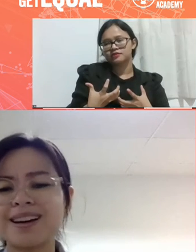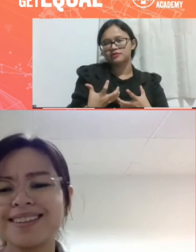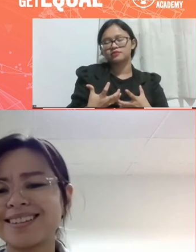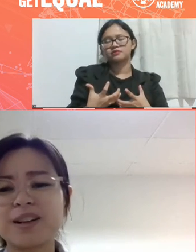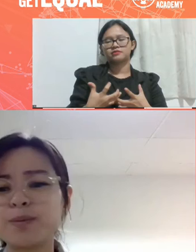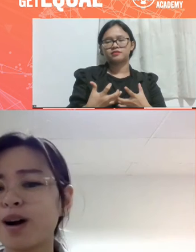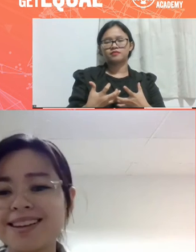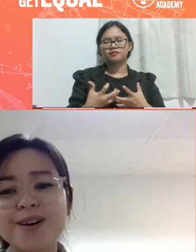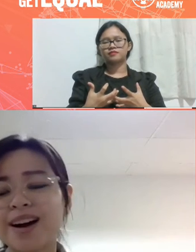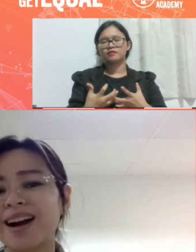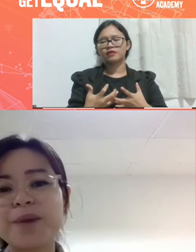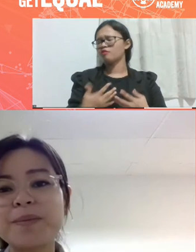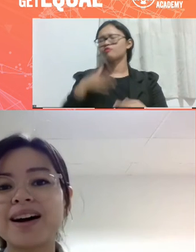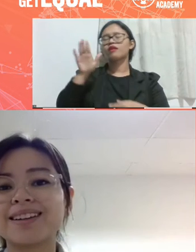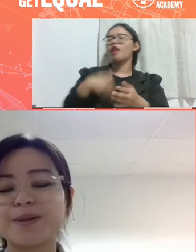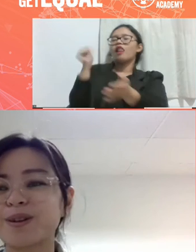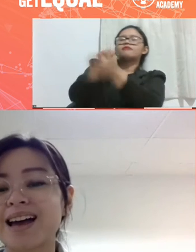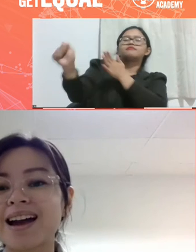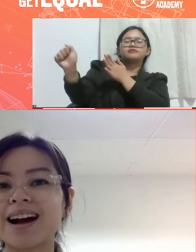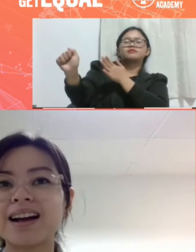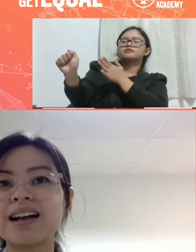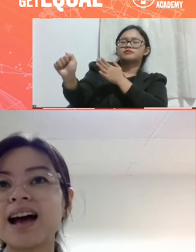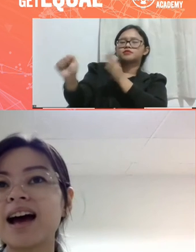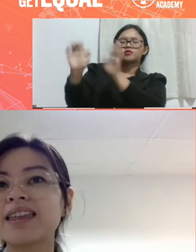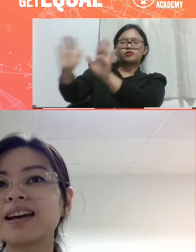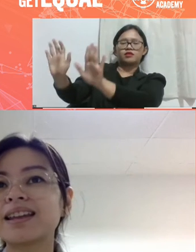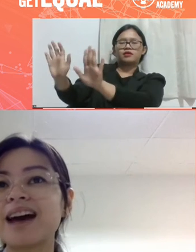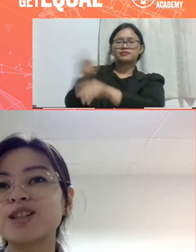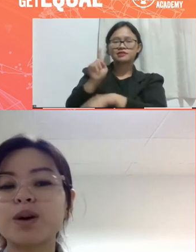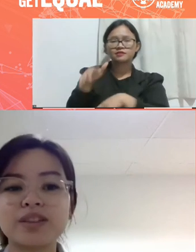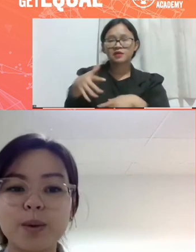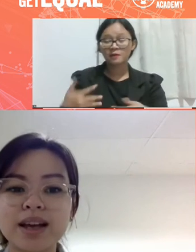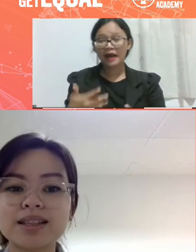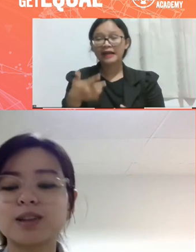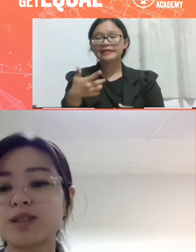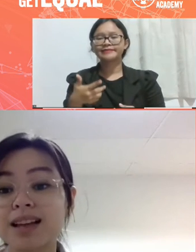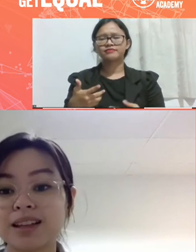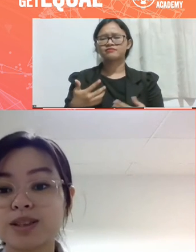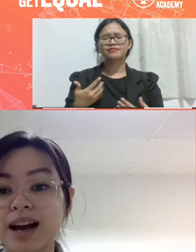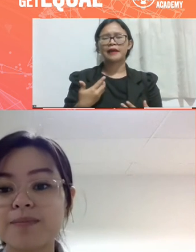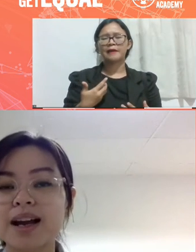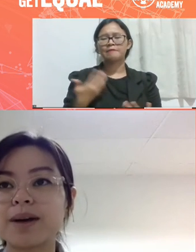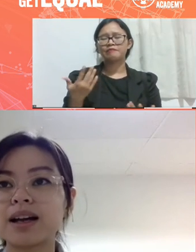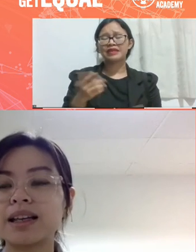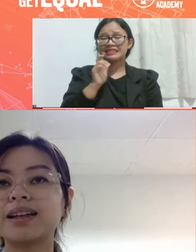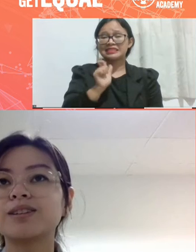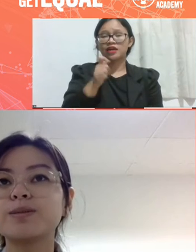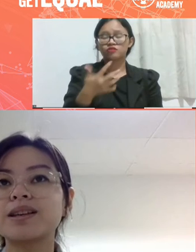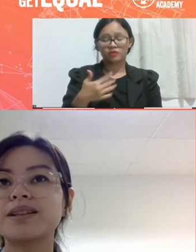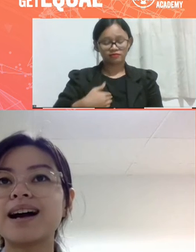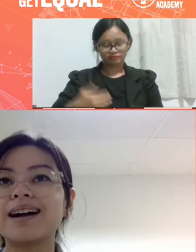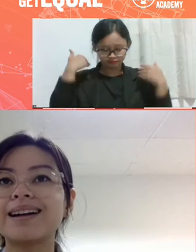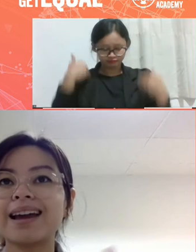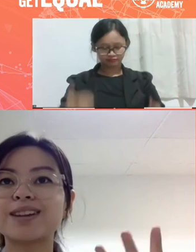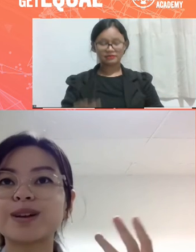masih diblok aja orang yang nggak apa-apa gitu, menurut saya, karena I think that is one of the ways, itu salah satu cara bagaimana kita itu